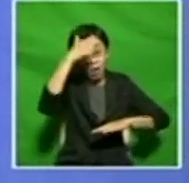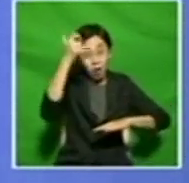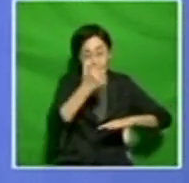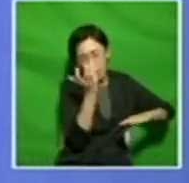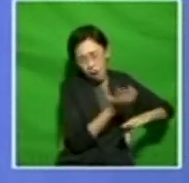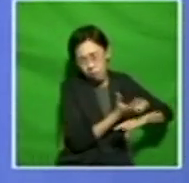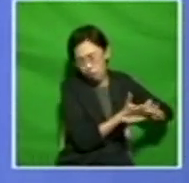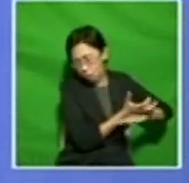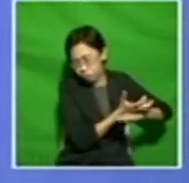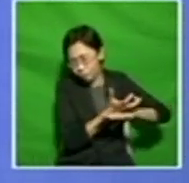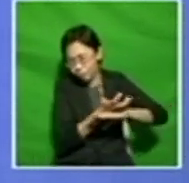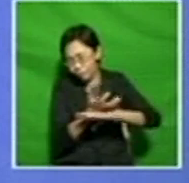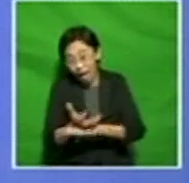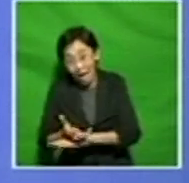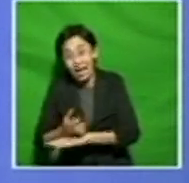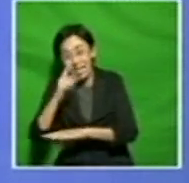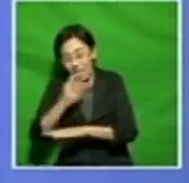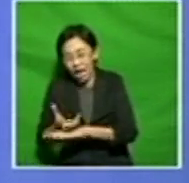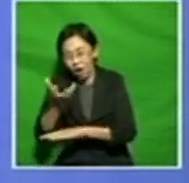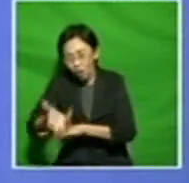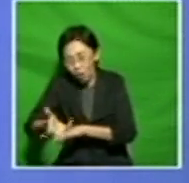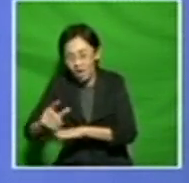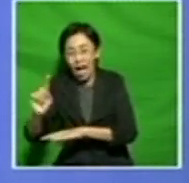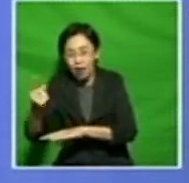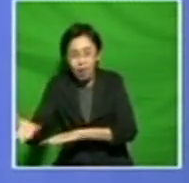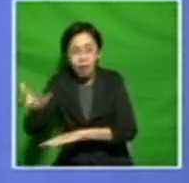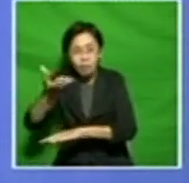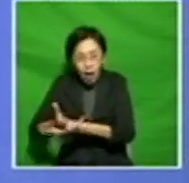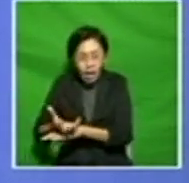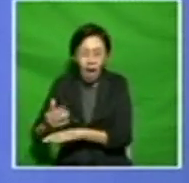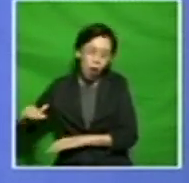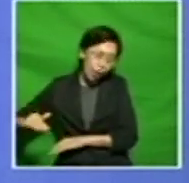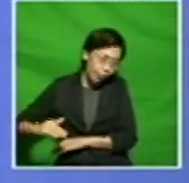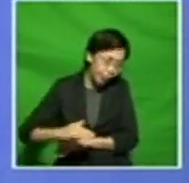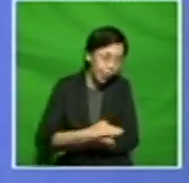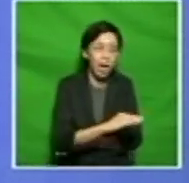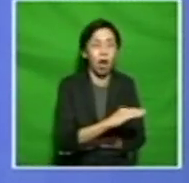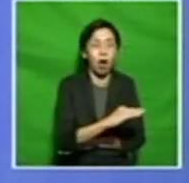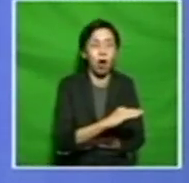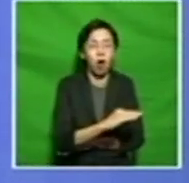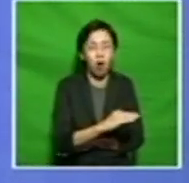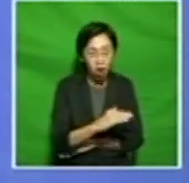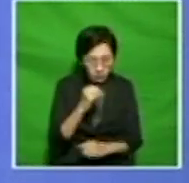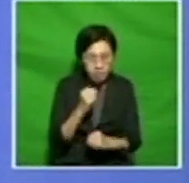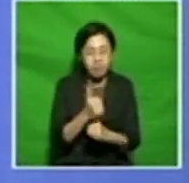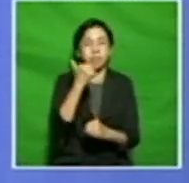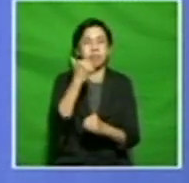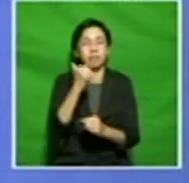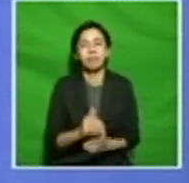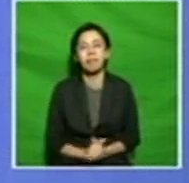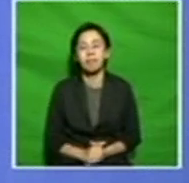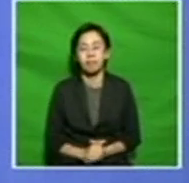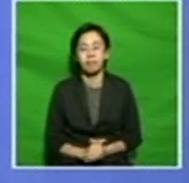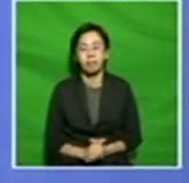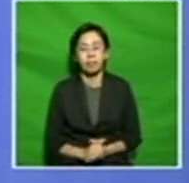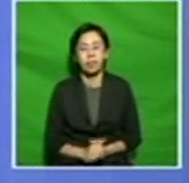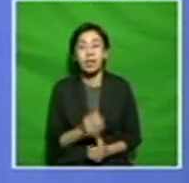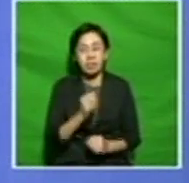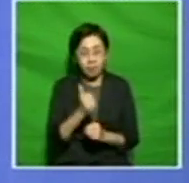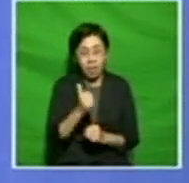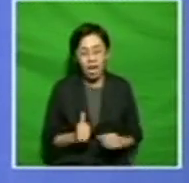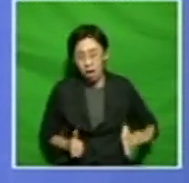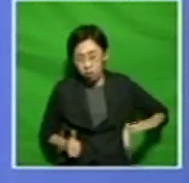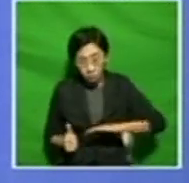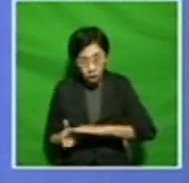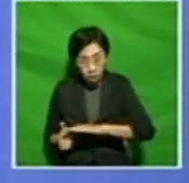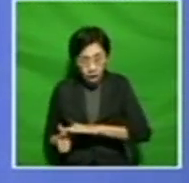ที่ไทยจากไทยออกไปพม่าออกไปเสร็จเขาต้องกลับเข้ามาไอ้อย่างเงี้ยก็ต้องยกเว้นให้เขาได้แต่ว่ามีระยะเวล